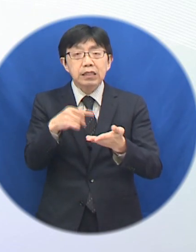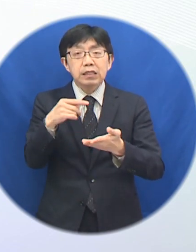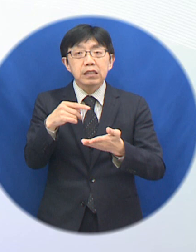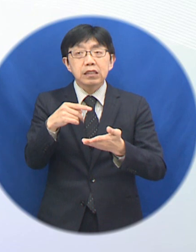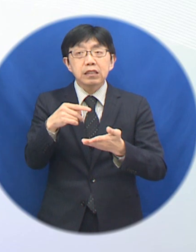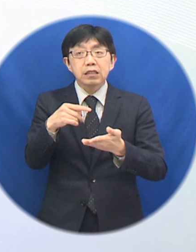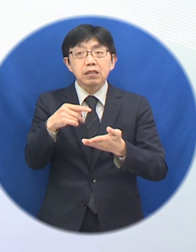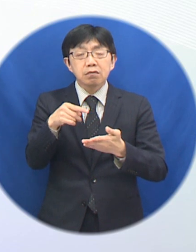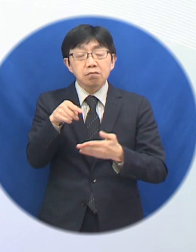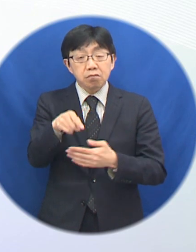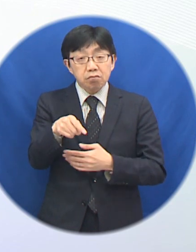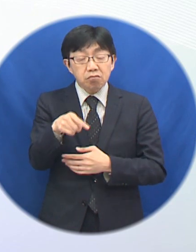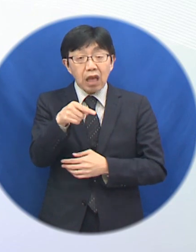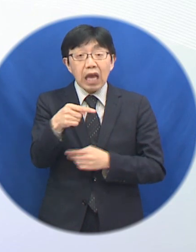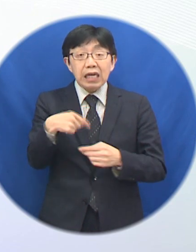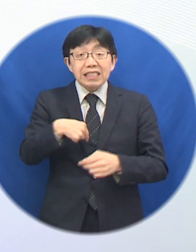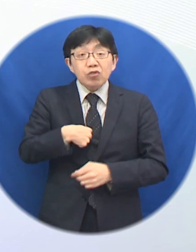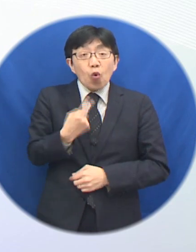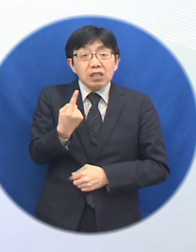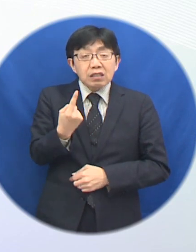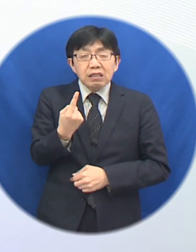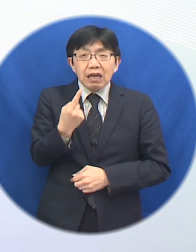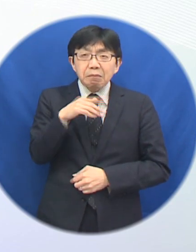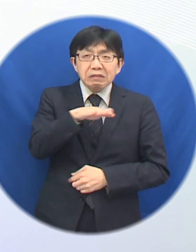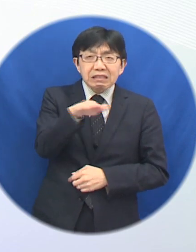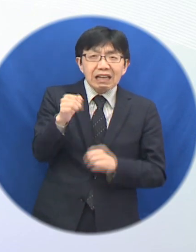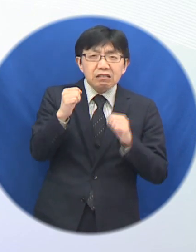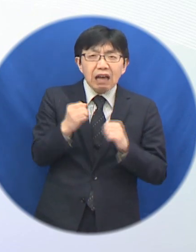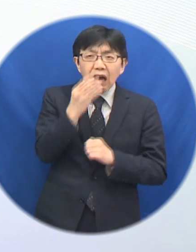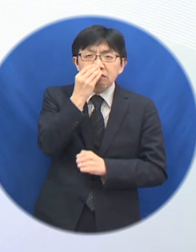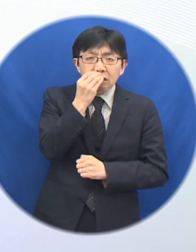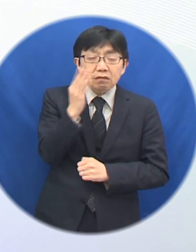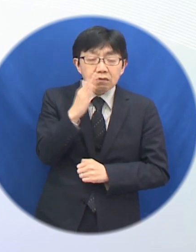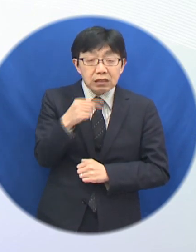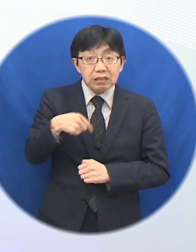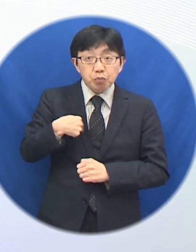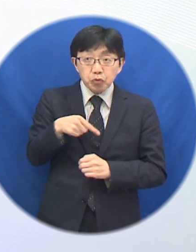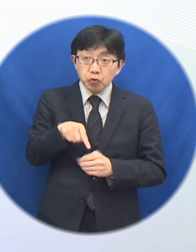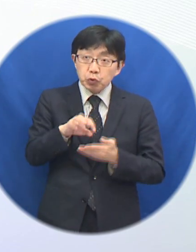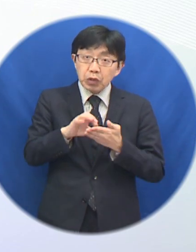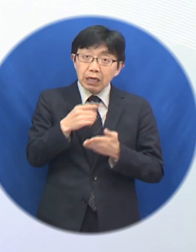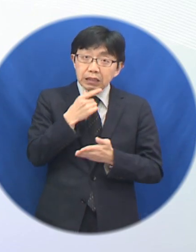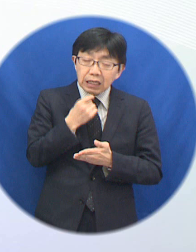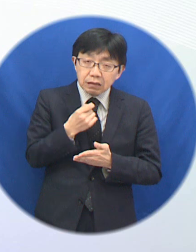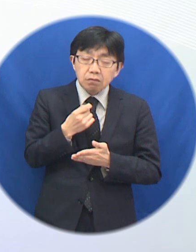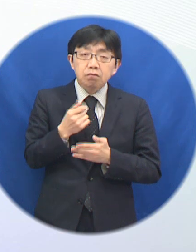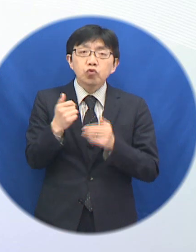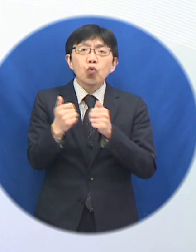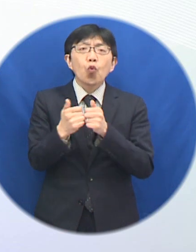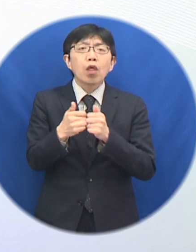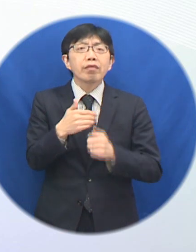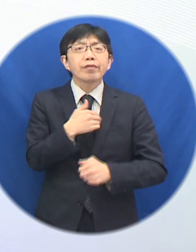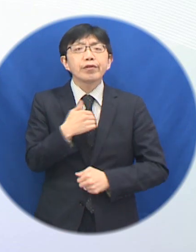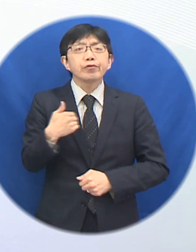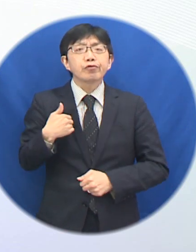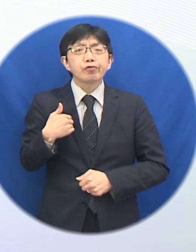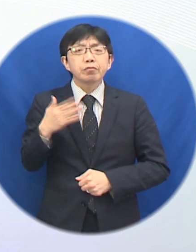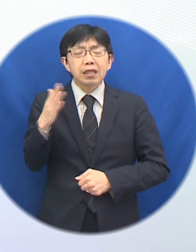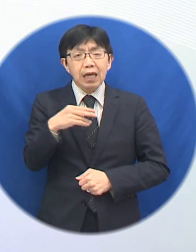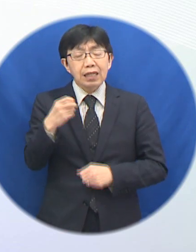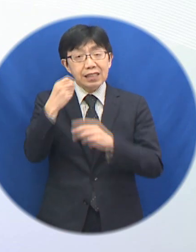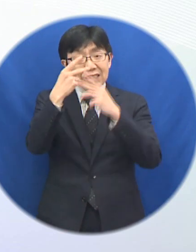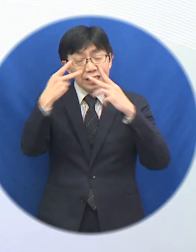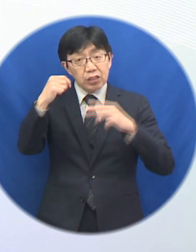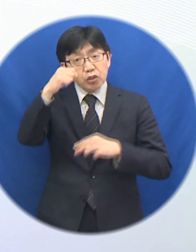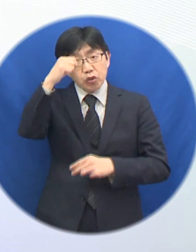はい、 あと個別に相談ができますので使いたい機能について知ることができます。その他にも認知症の方やご家